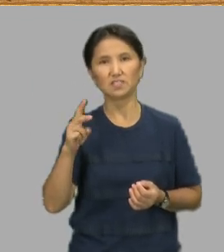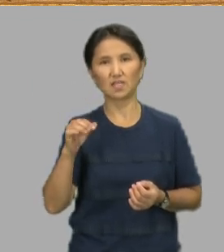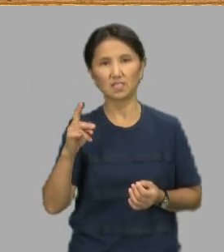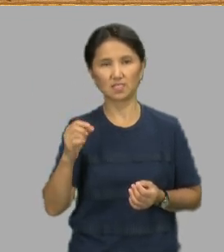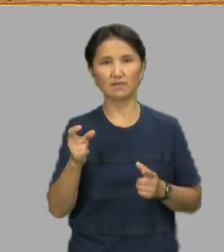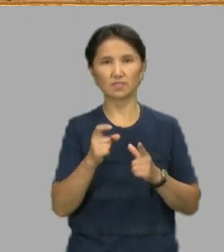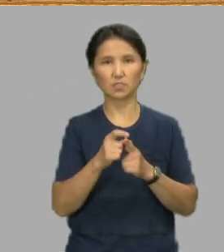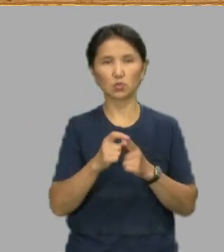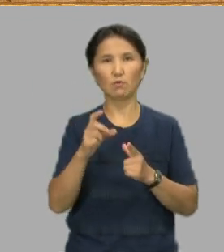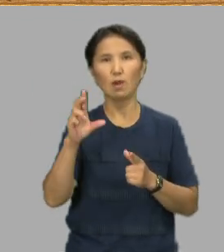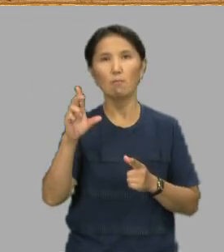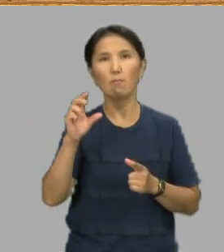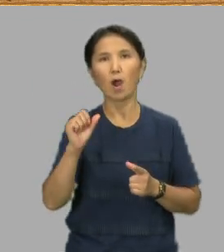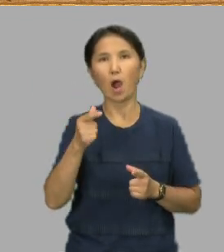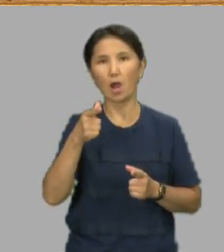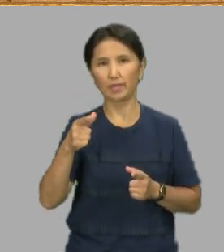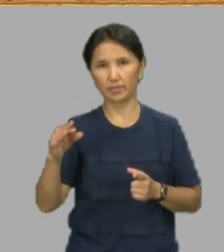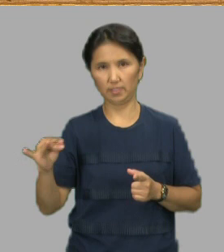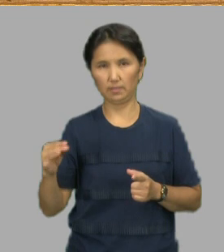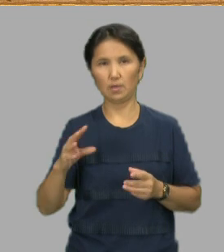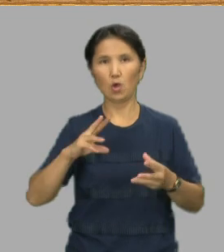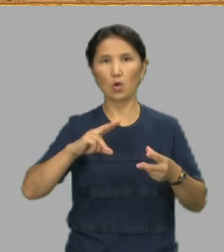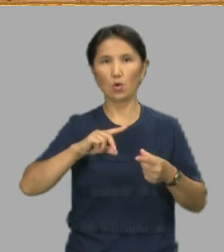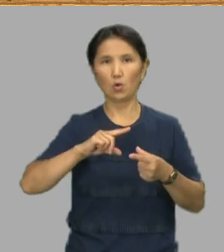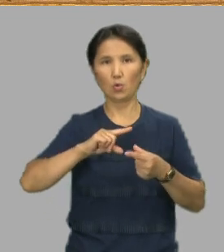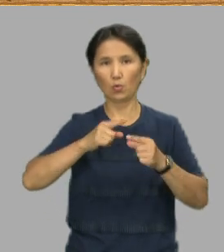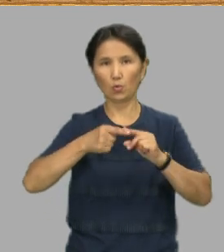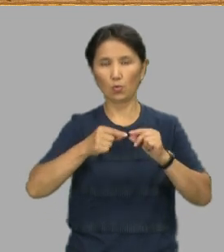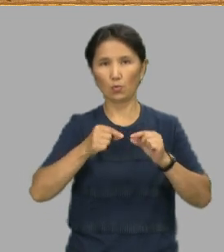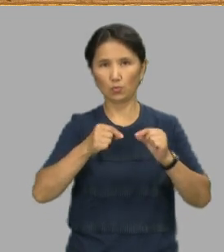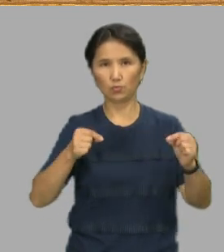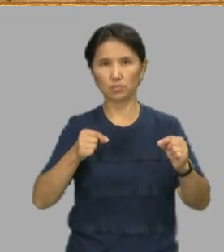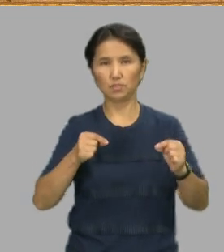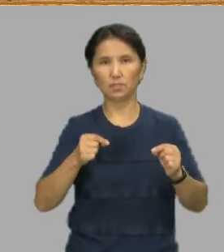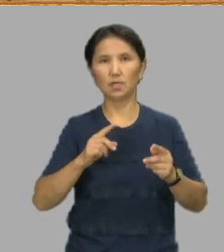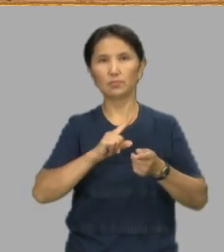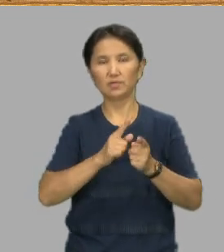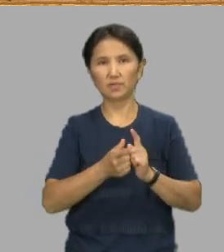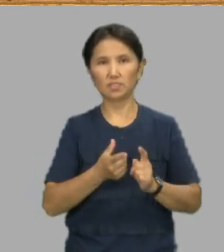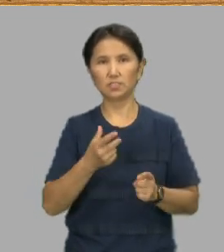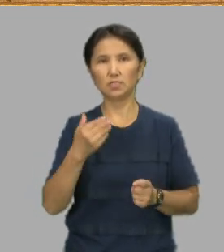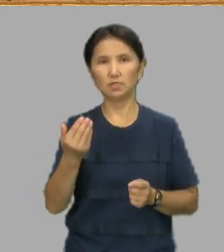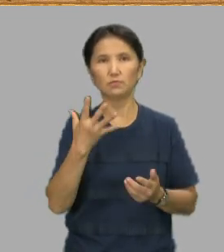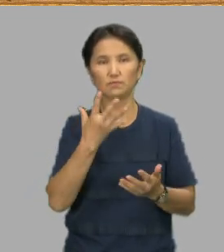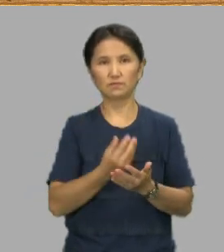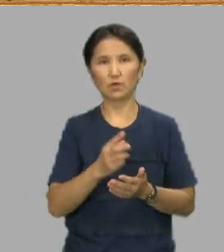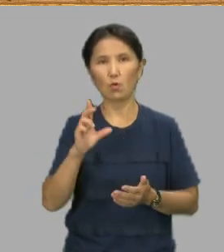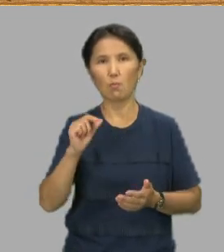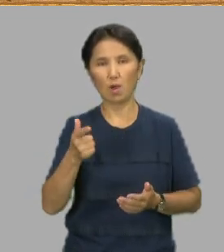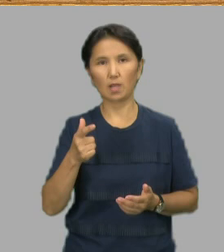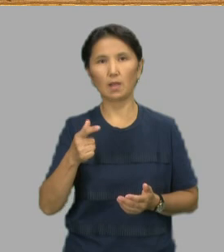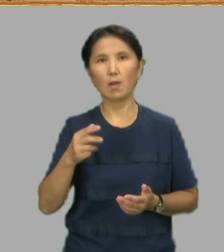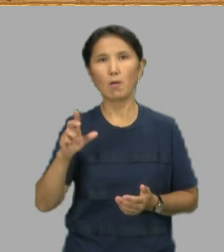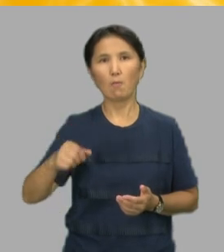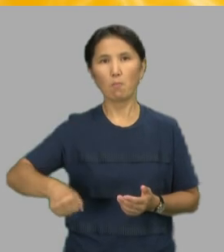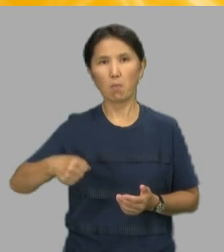древнескандинавское слово «баги» – узел. Превратили его в свое «баг» –